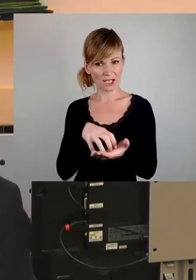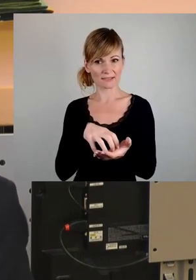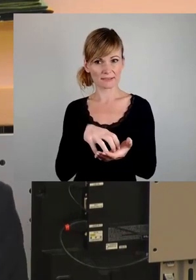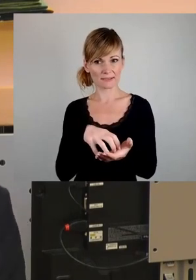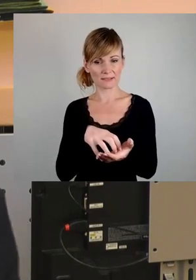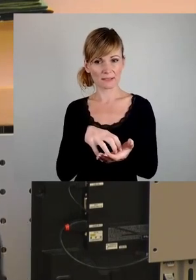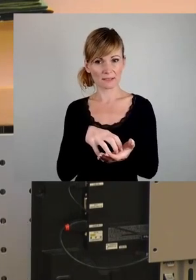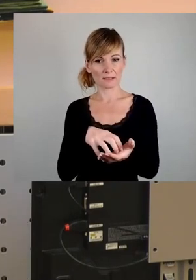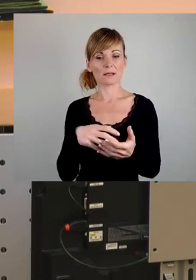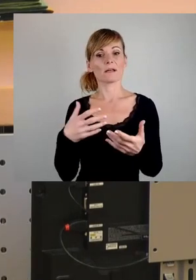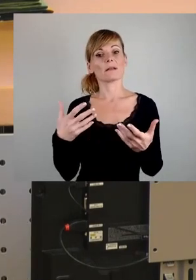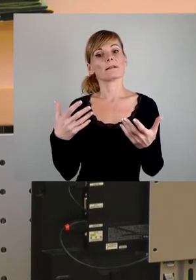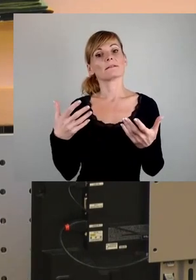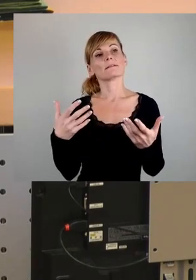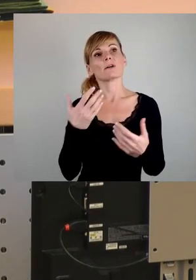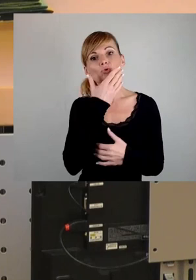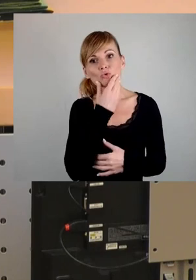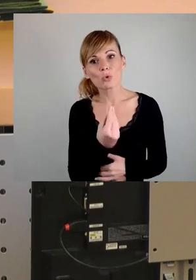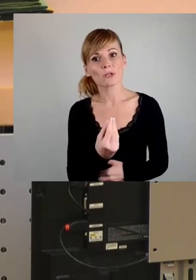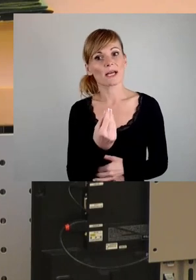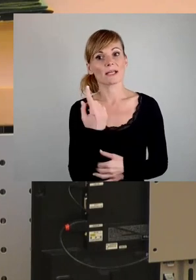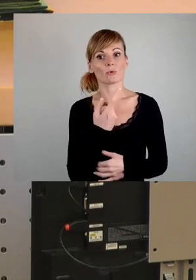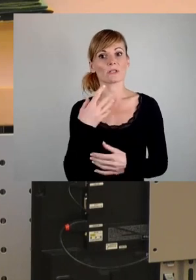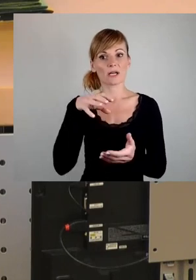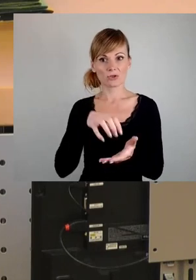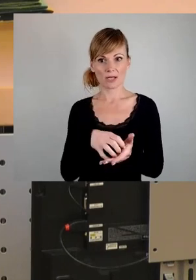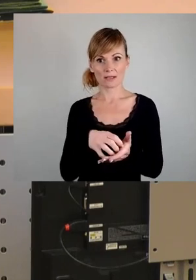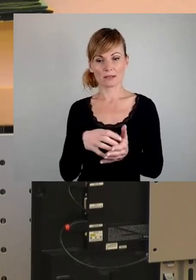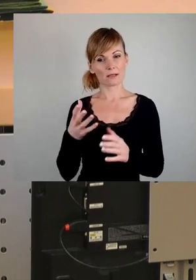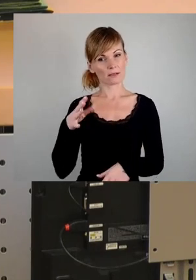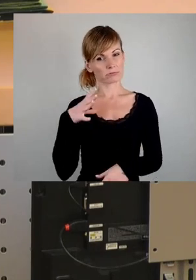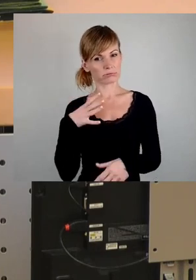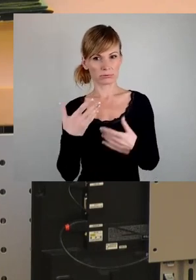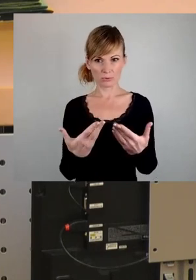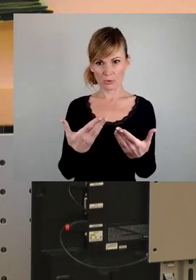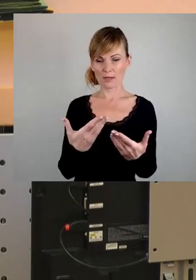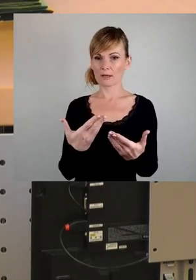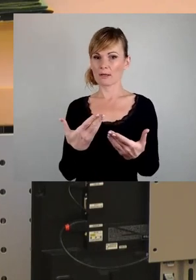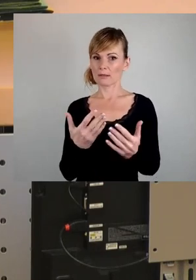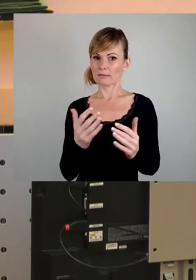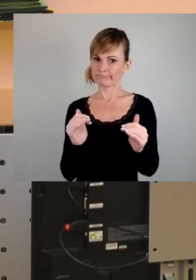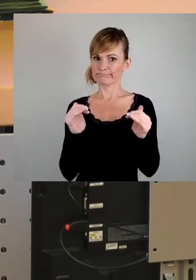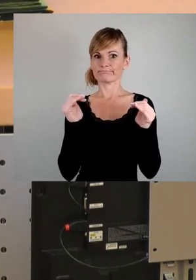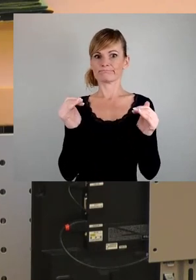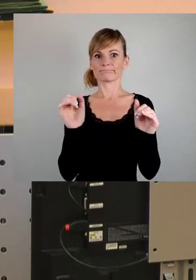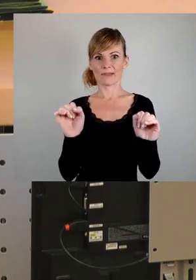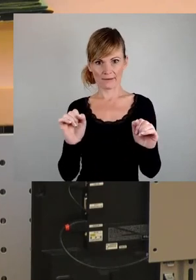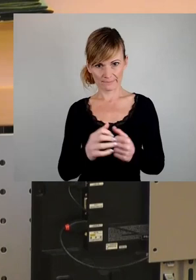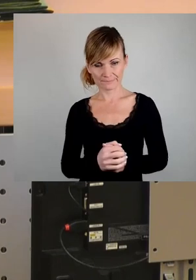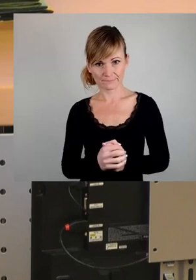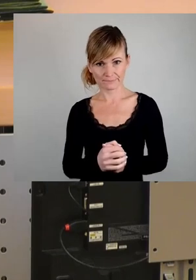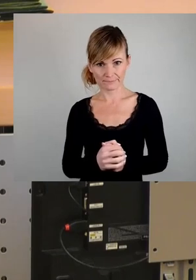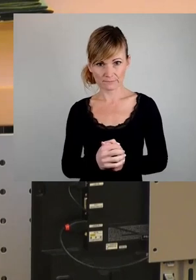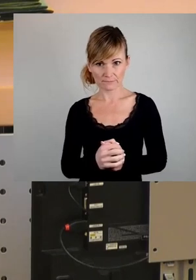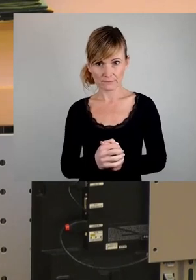Attraktivität und Schönheit unserer Stadt kann damit nachhaltig gesteigert werden. Was uns von den